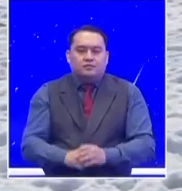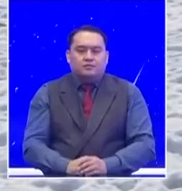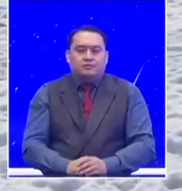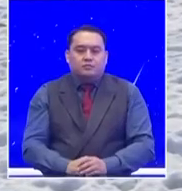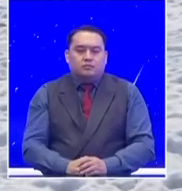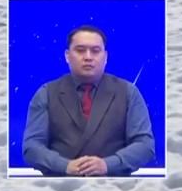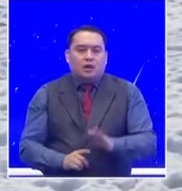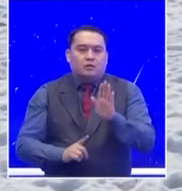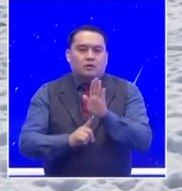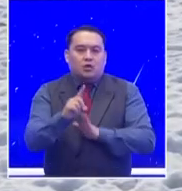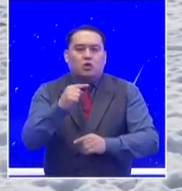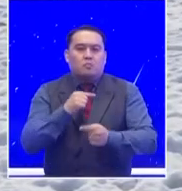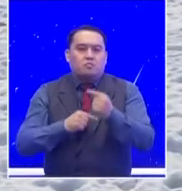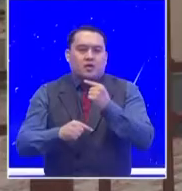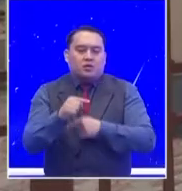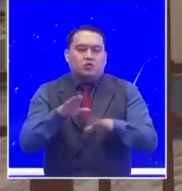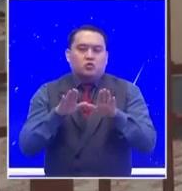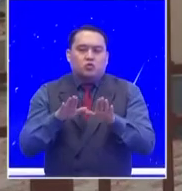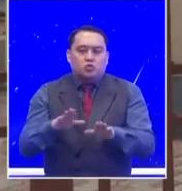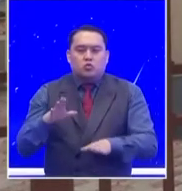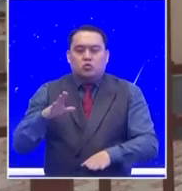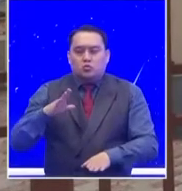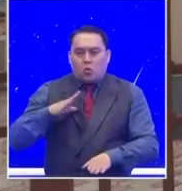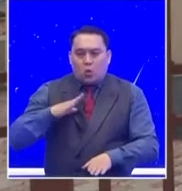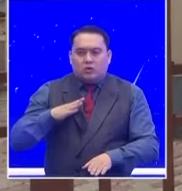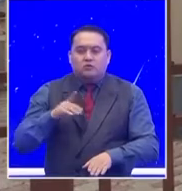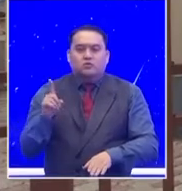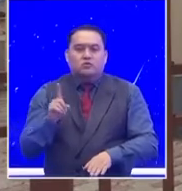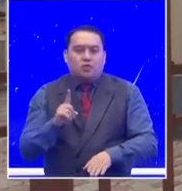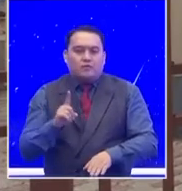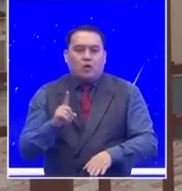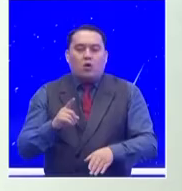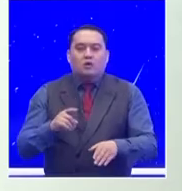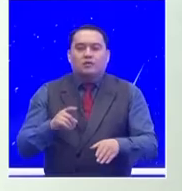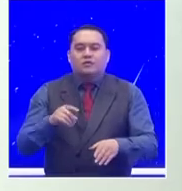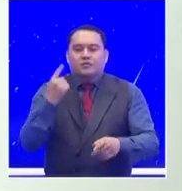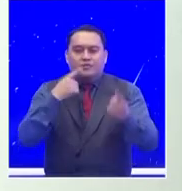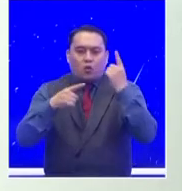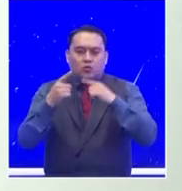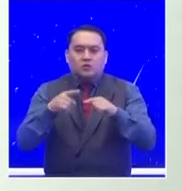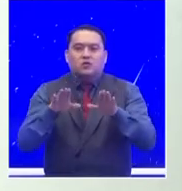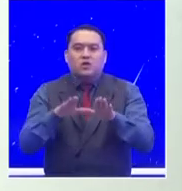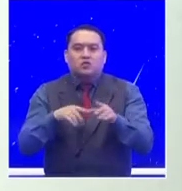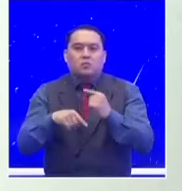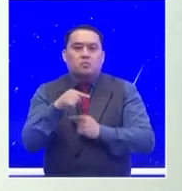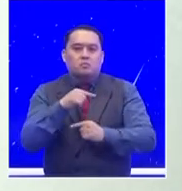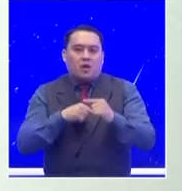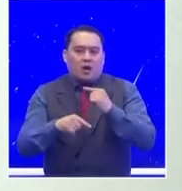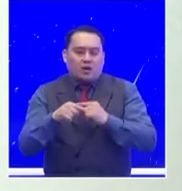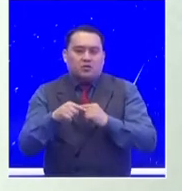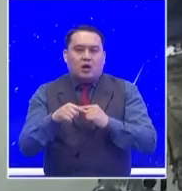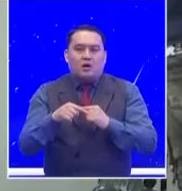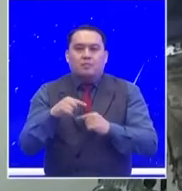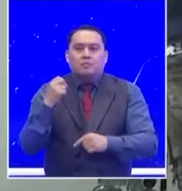Среди начинающих предпринимателей не только те, кто пробует себя в агропромышленном секторе. Творческим людям тоже нашлось место в бизнес-среде. Внучатый